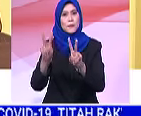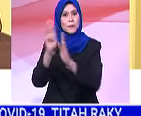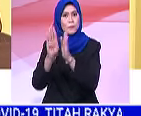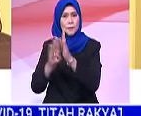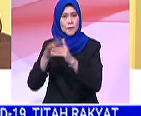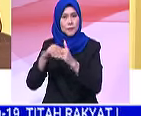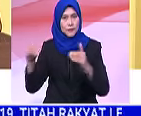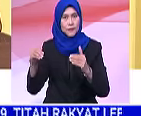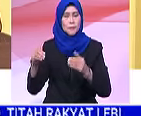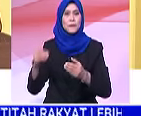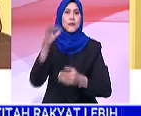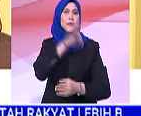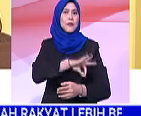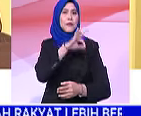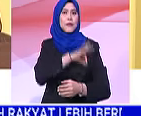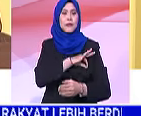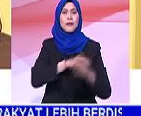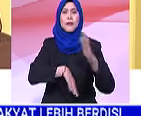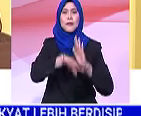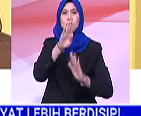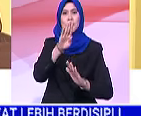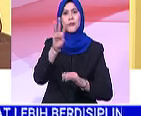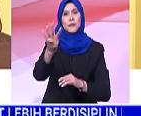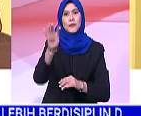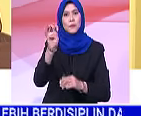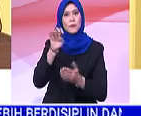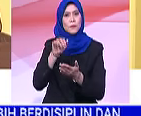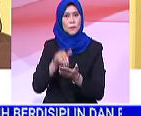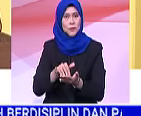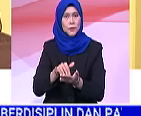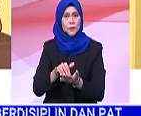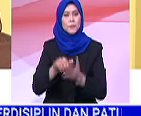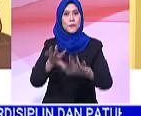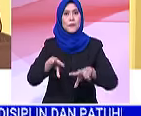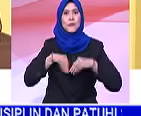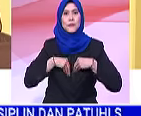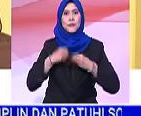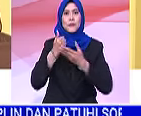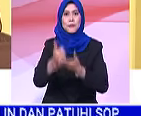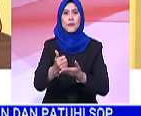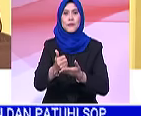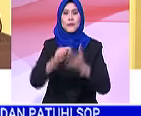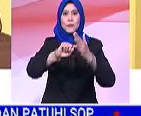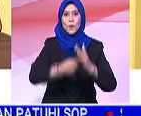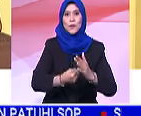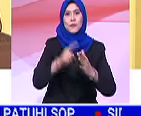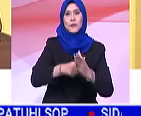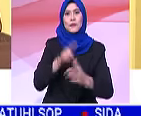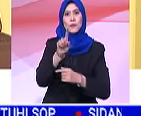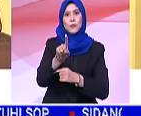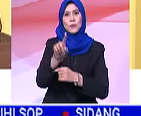bilion dan memberi manfaat lebih daripada 400,000 penerima bantuan berkat kuasa mulai bulan